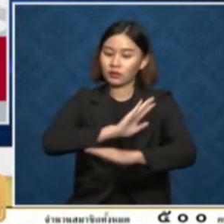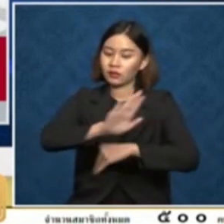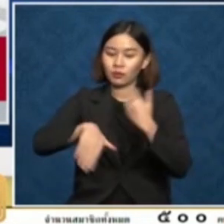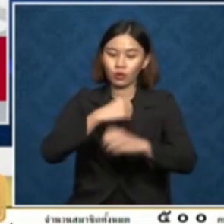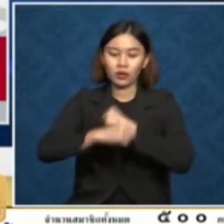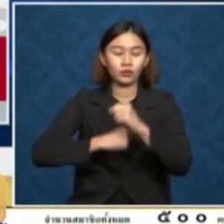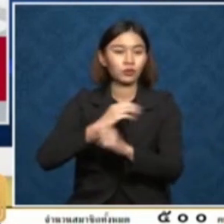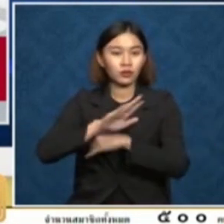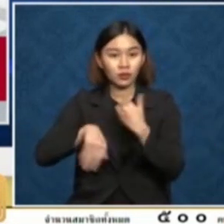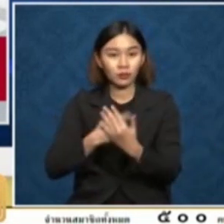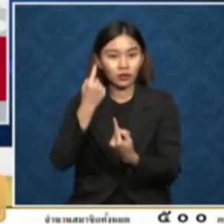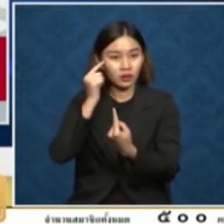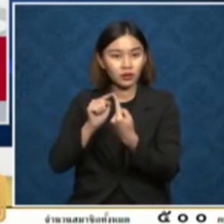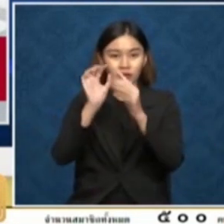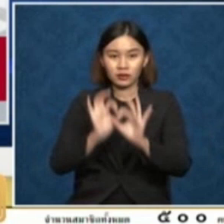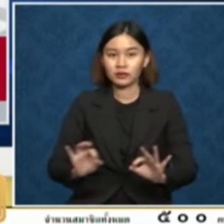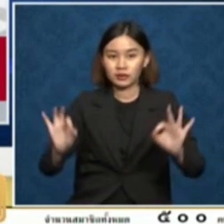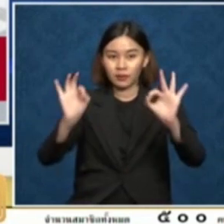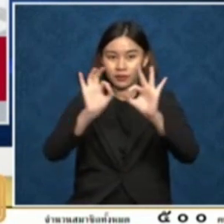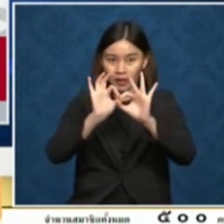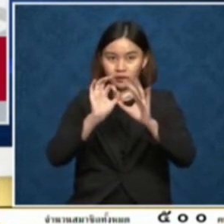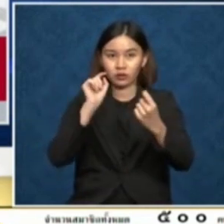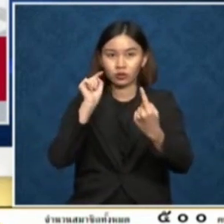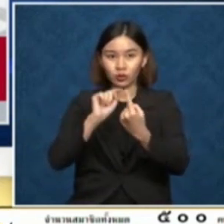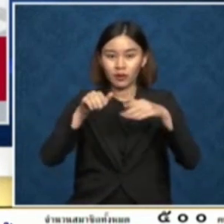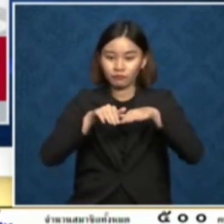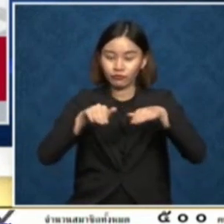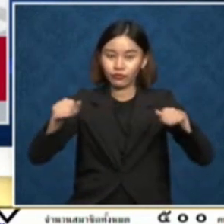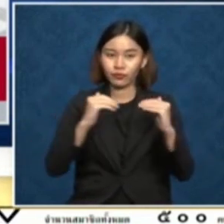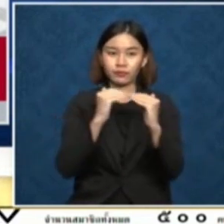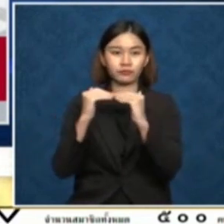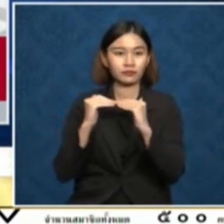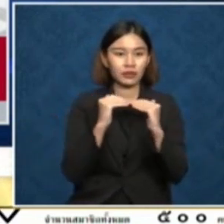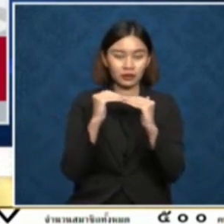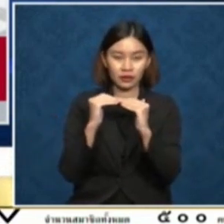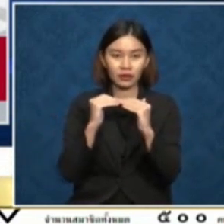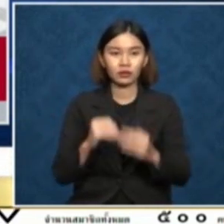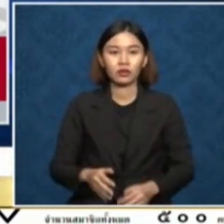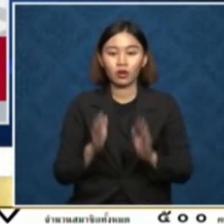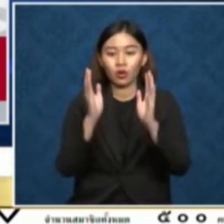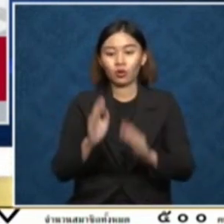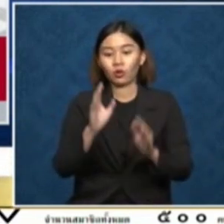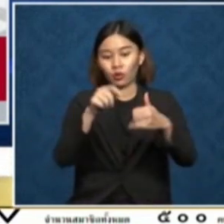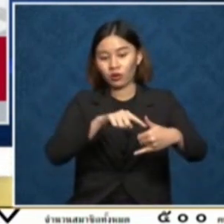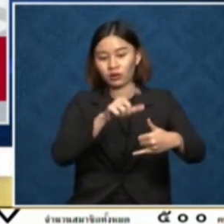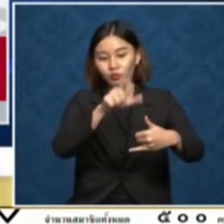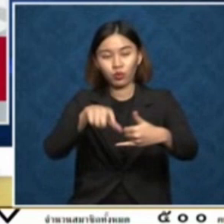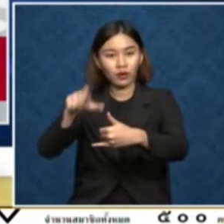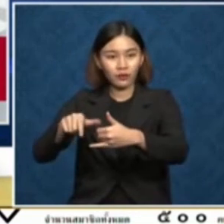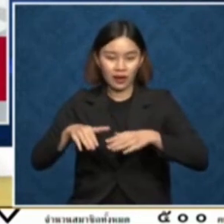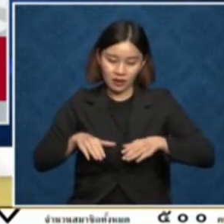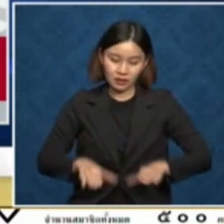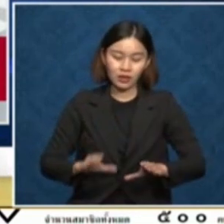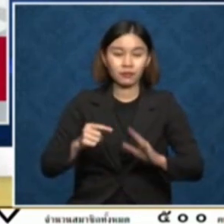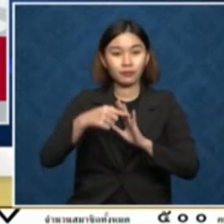ให้เงินทุกบาททุกสตางค์ที่ลงทุนไปนั้นสามารถตอบโจทย์ในการอำนวยความสะดวกและยกระดับคุณภาพชีวิตให้กับพี่น้องประชาชน